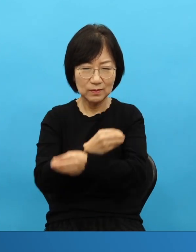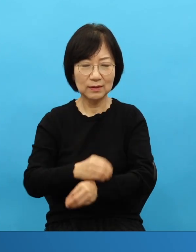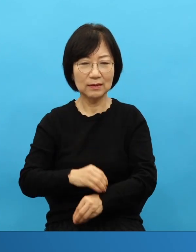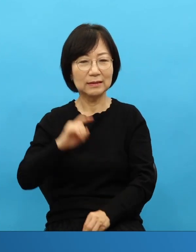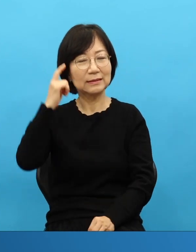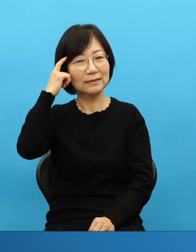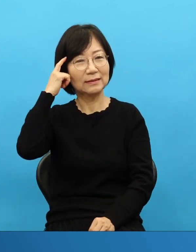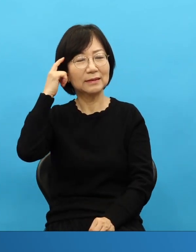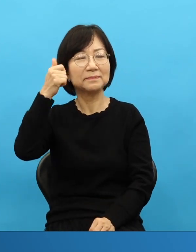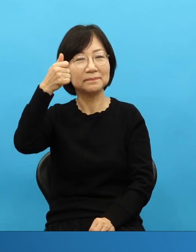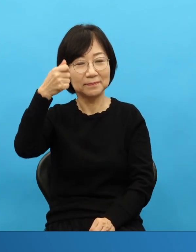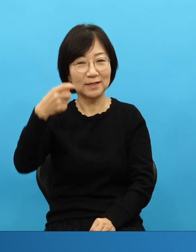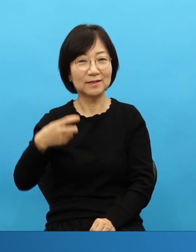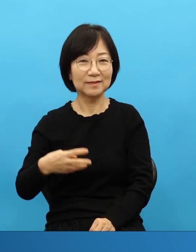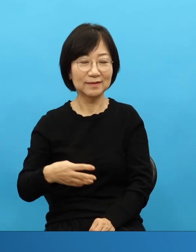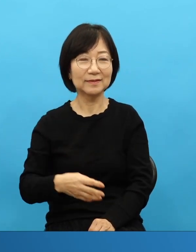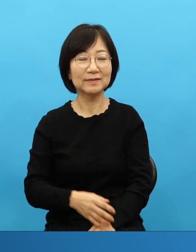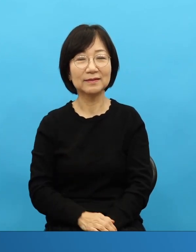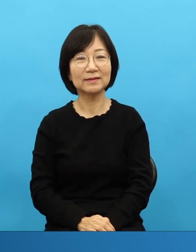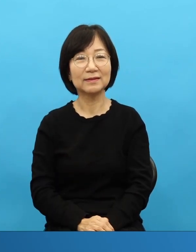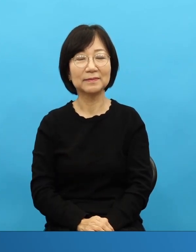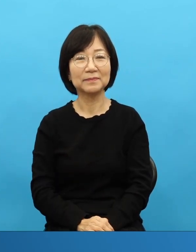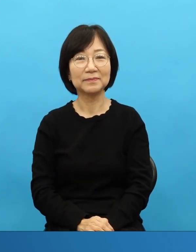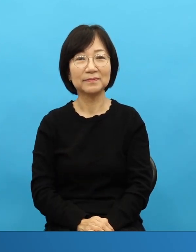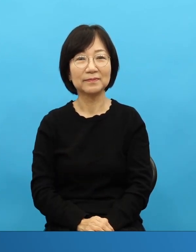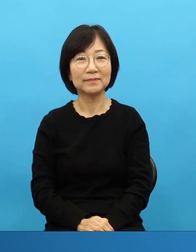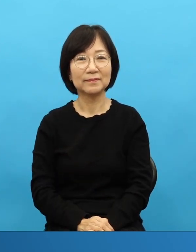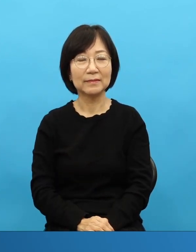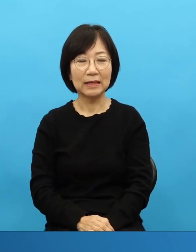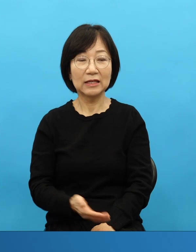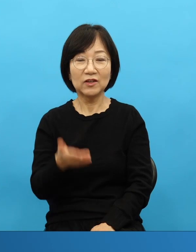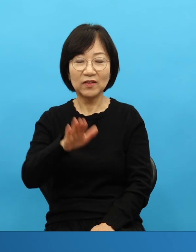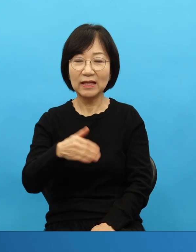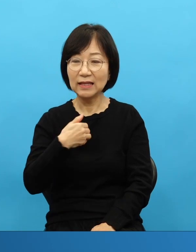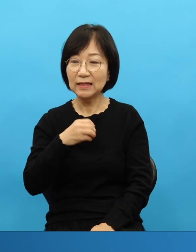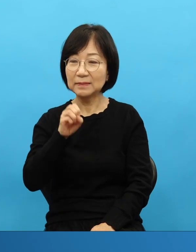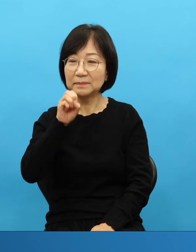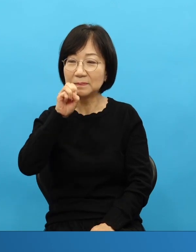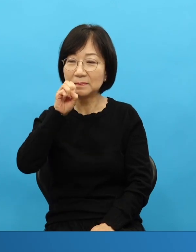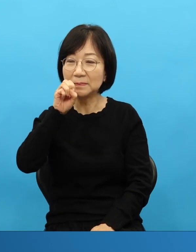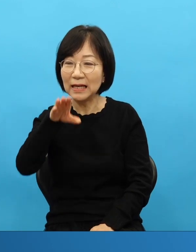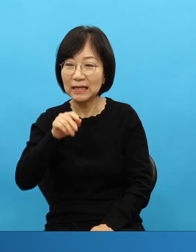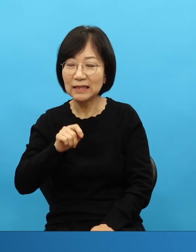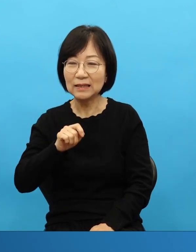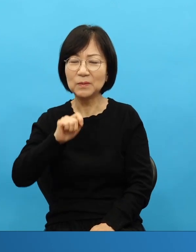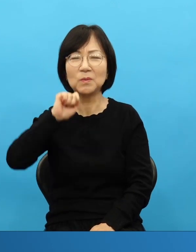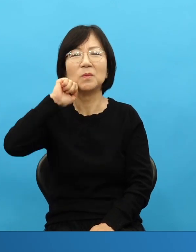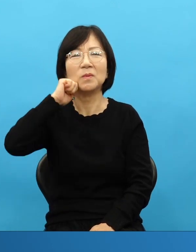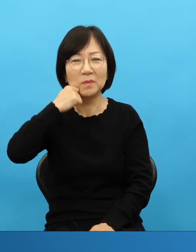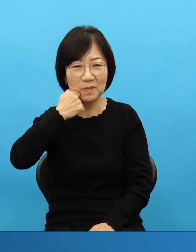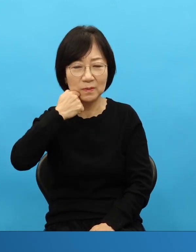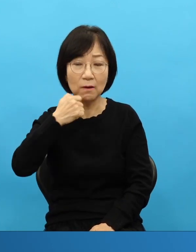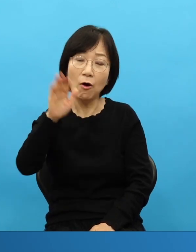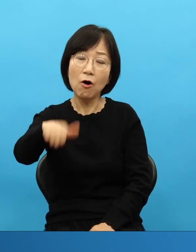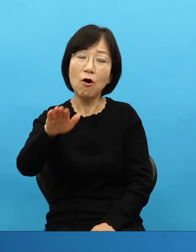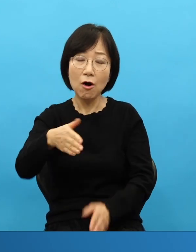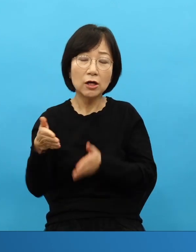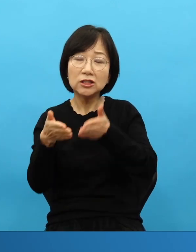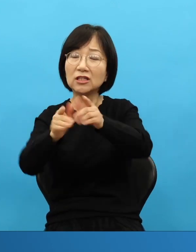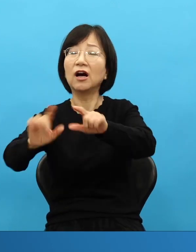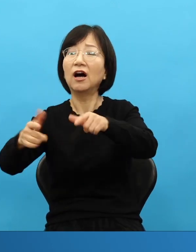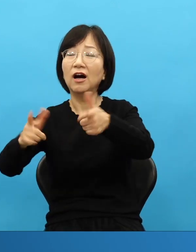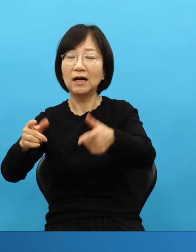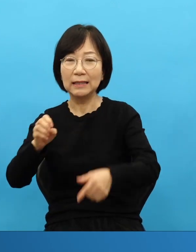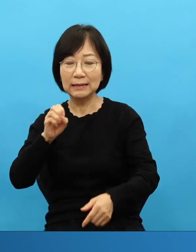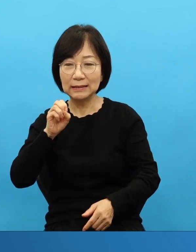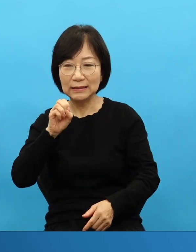have conference that what they're saying is not the way. 또 그 얘기를 해줄 수가 없잖아요. But there's no way for me to tell them that. 그럼 그 길이 아닌데라고 말해줄 수가